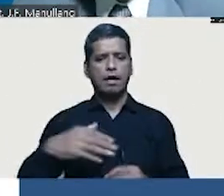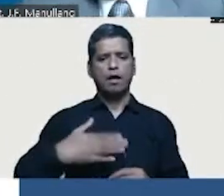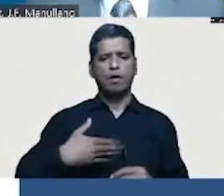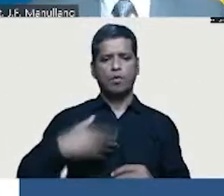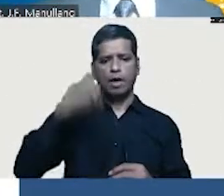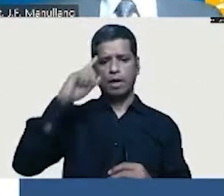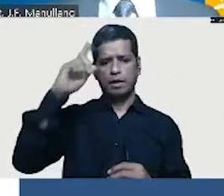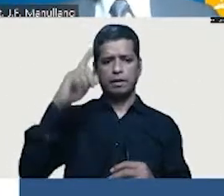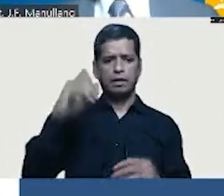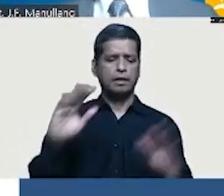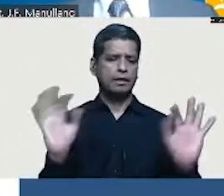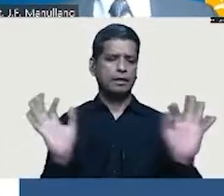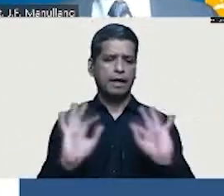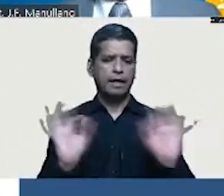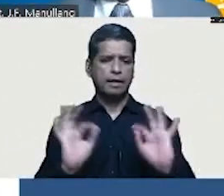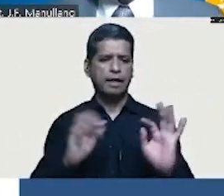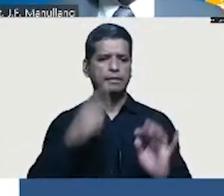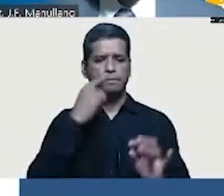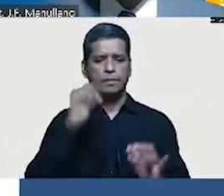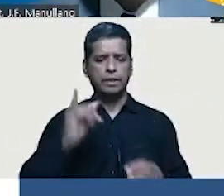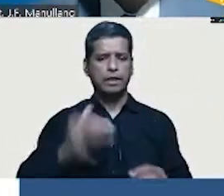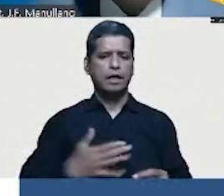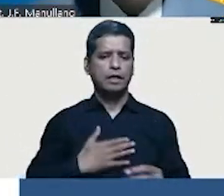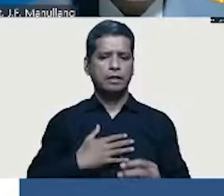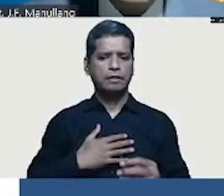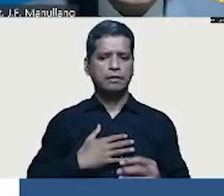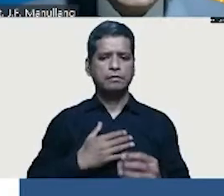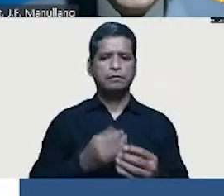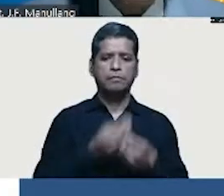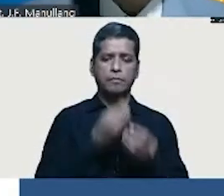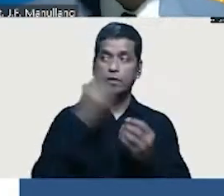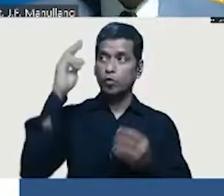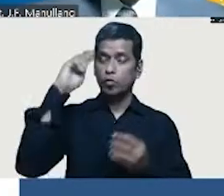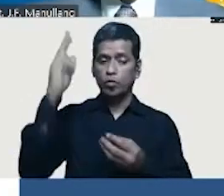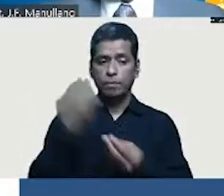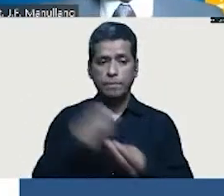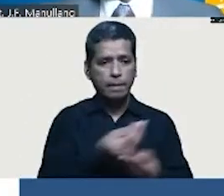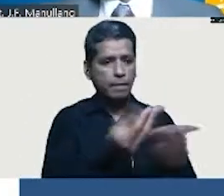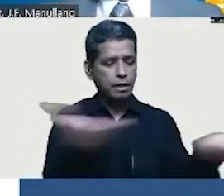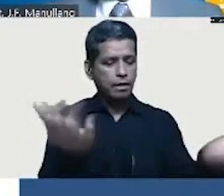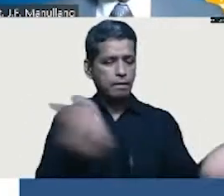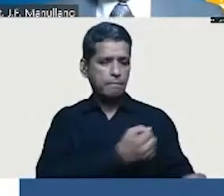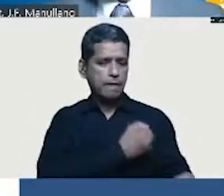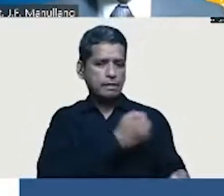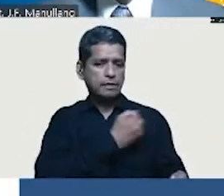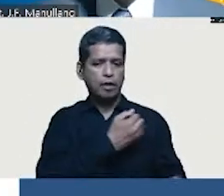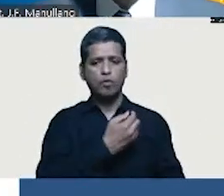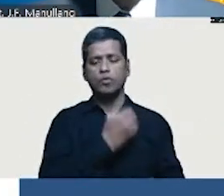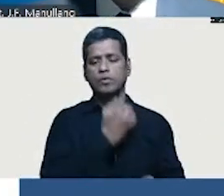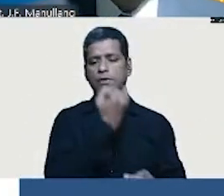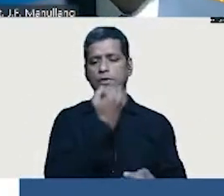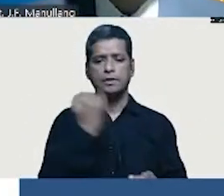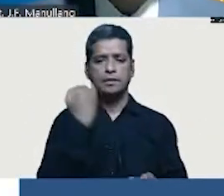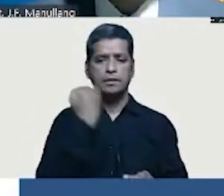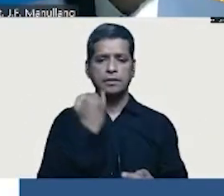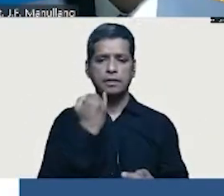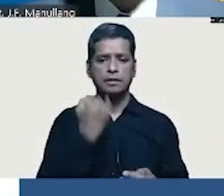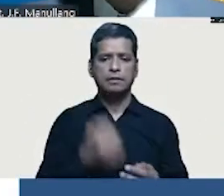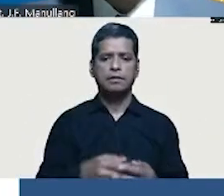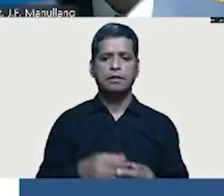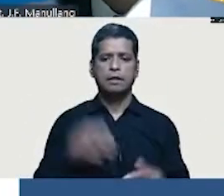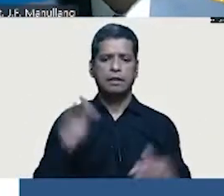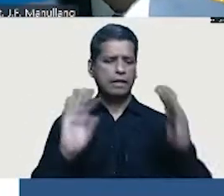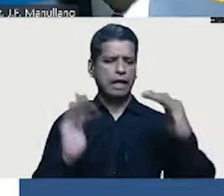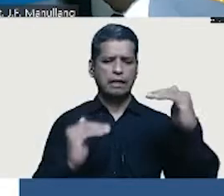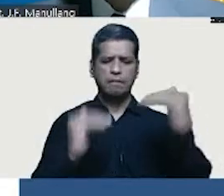ada yang seperti aku jatuh menyampaikannya kepada umat Israel melalui Nabi Yesaya dia tidak bisa dibandingkan dengan oknum